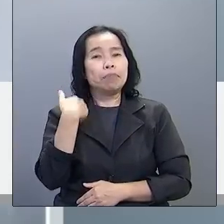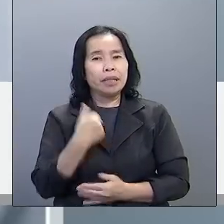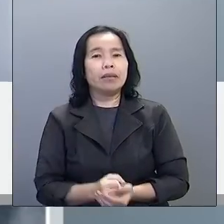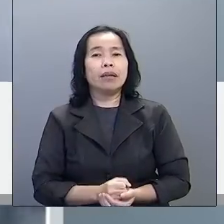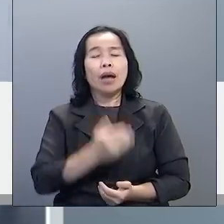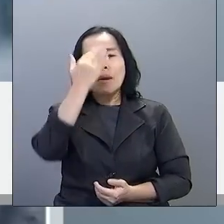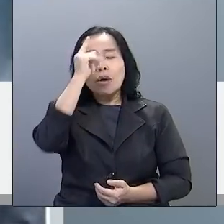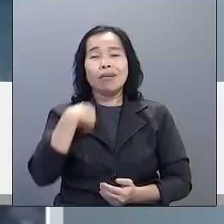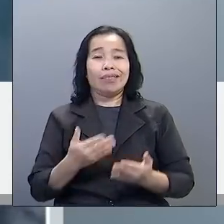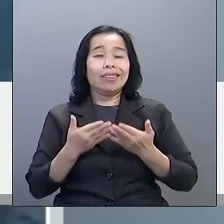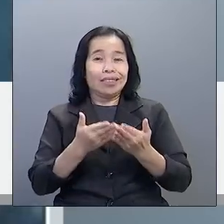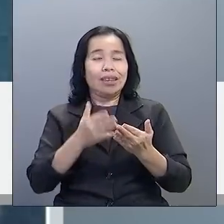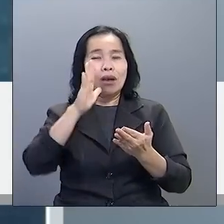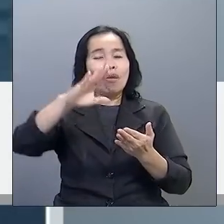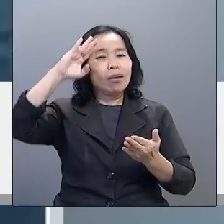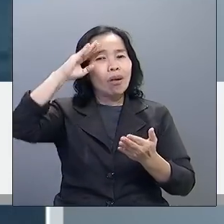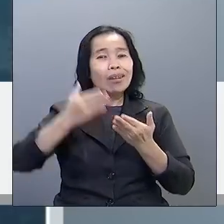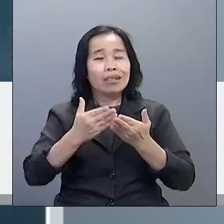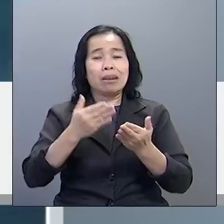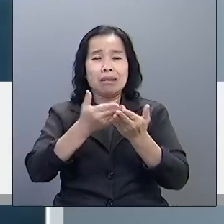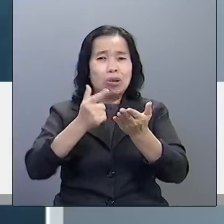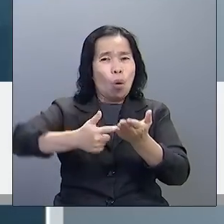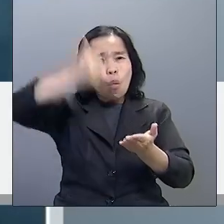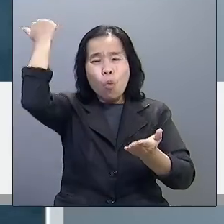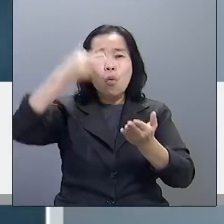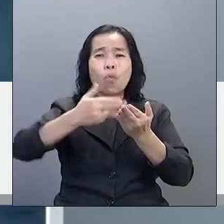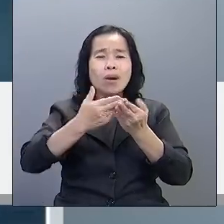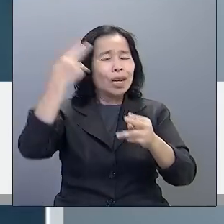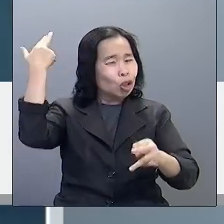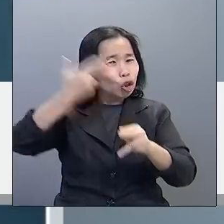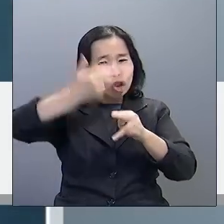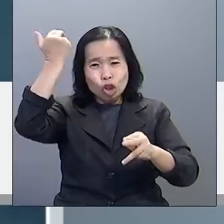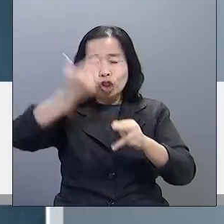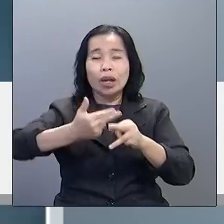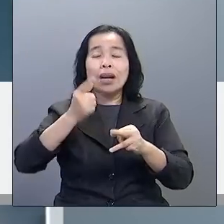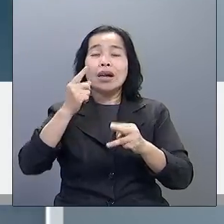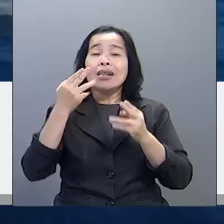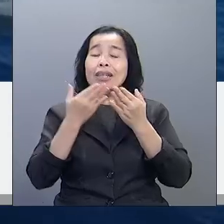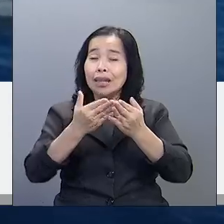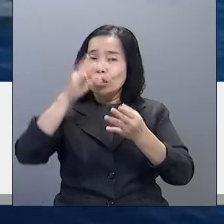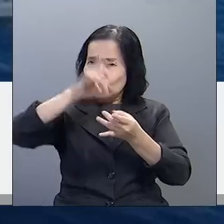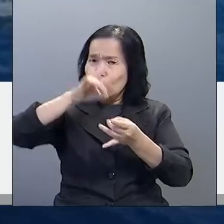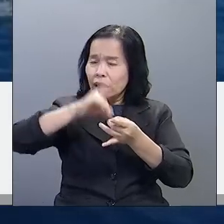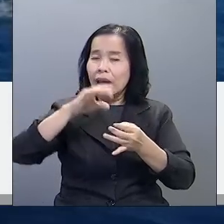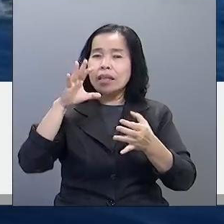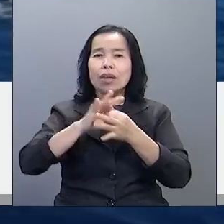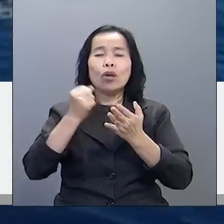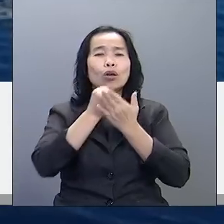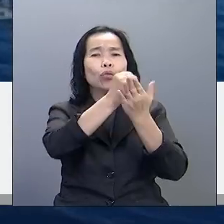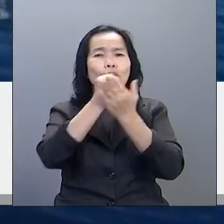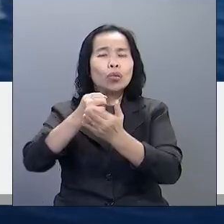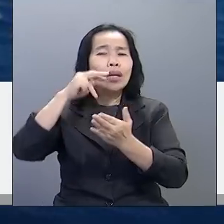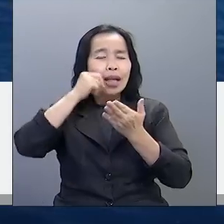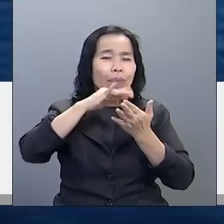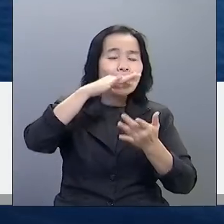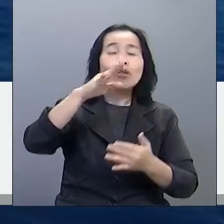ราบเรือของกองทัพเรือเป็นเรือที่สมรรถนะสูงโดยเฉพาะเรือหลวงสุโขทัยใช้ในภารกิจช่วยเหลือทางทะเลสมม